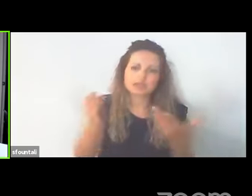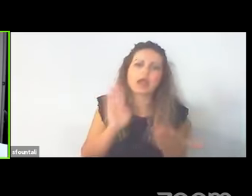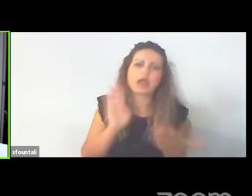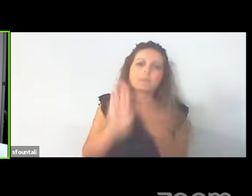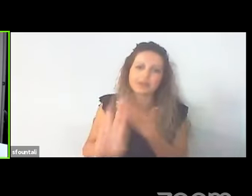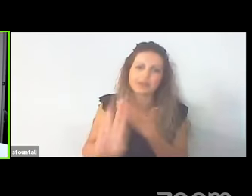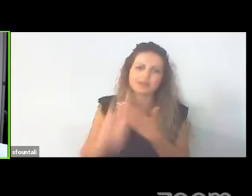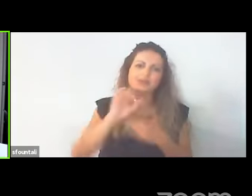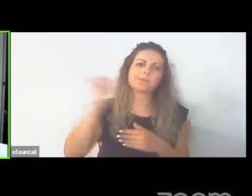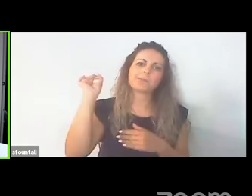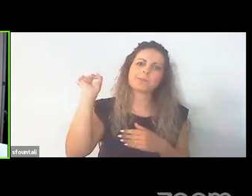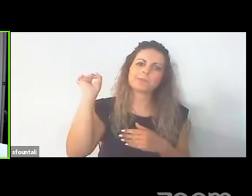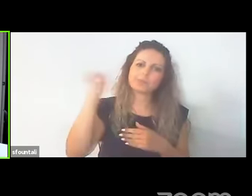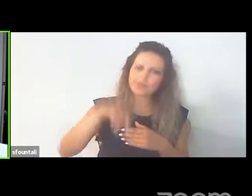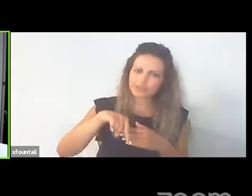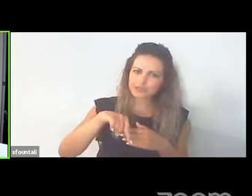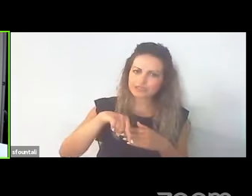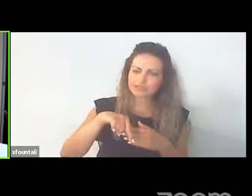οποίες βλέπουμε σήμερα. Με αυτά,